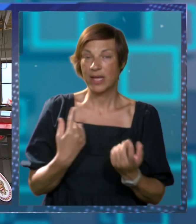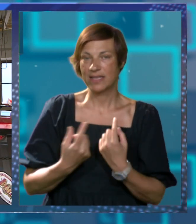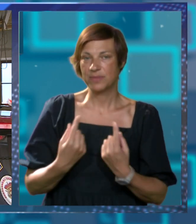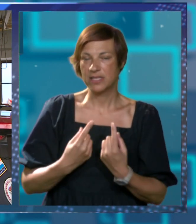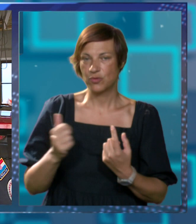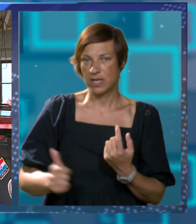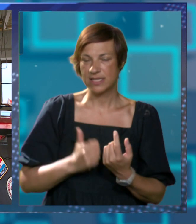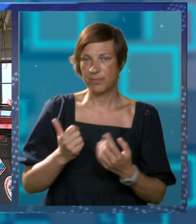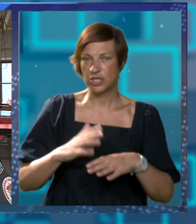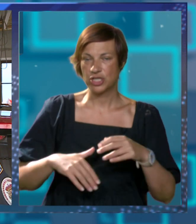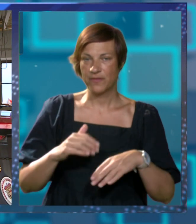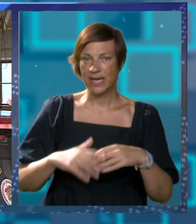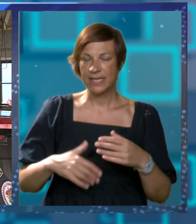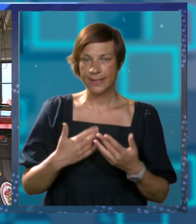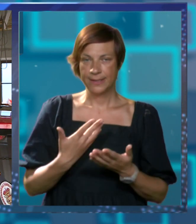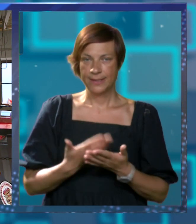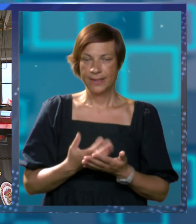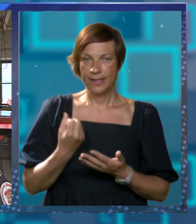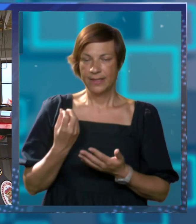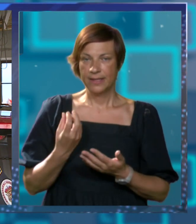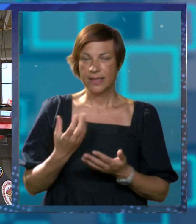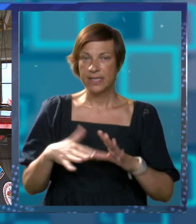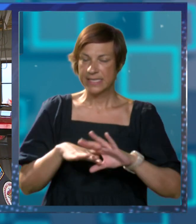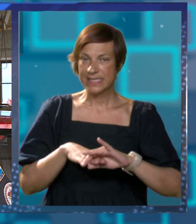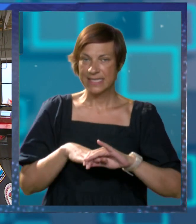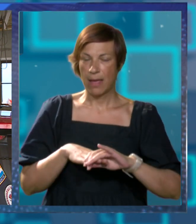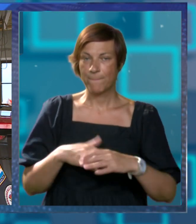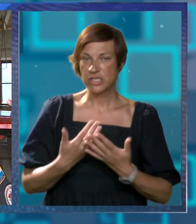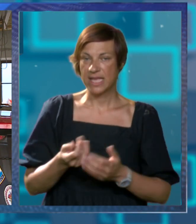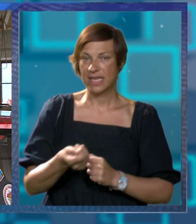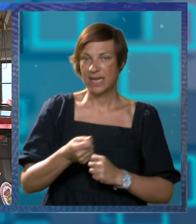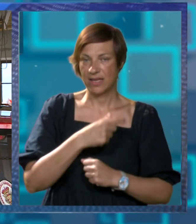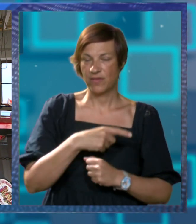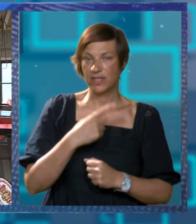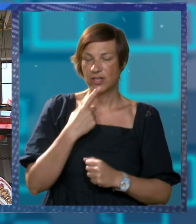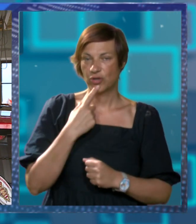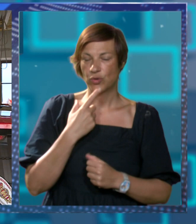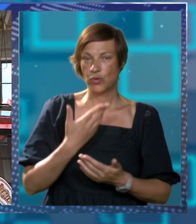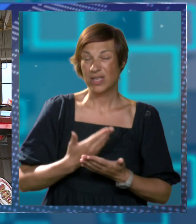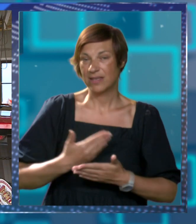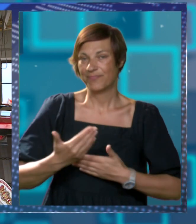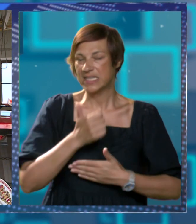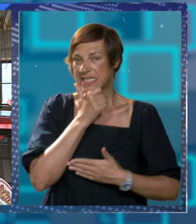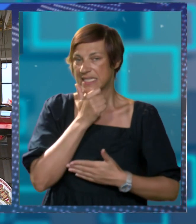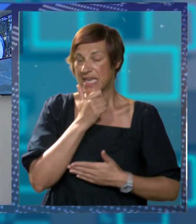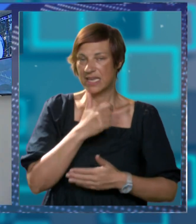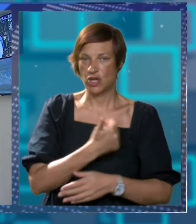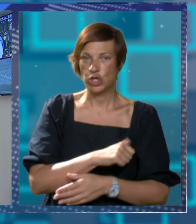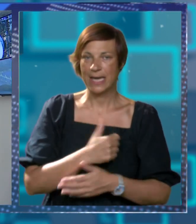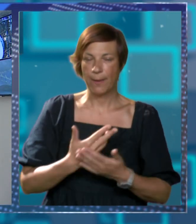u nekim situacijama još kvalitetniji kadar nego neki vatrogasac koji u svojim nekim poznim godinama.